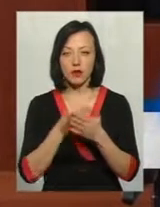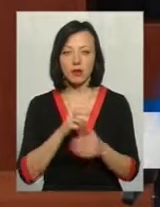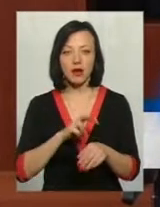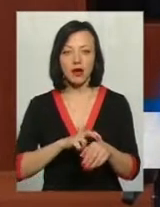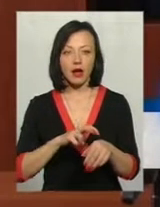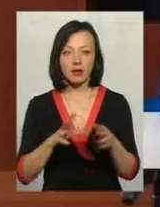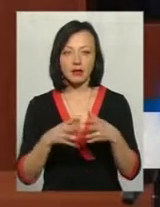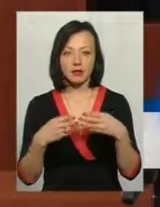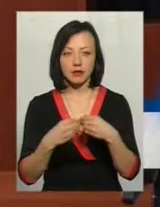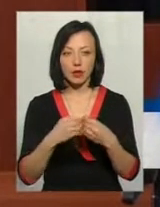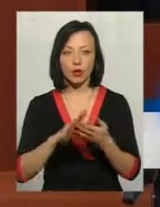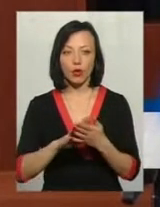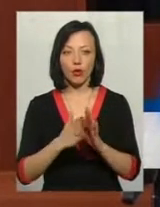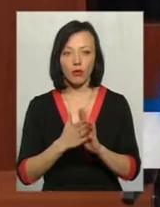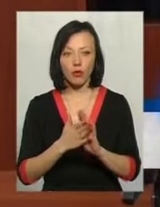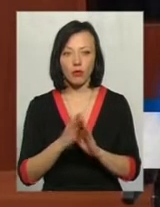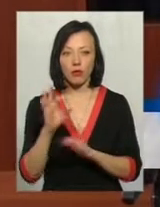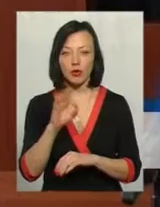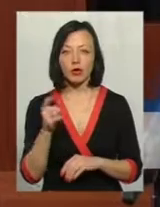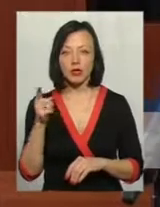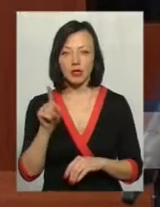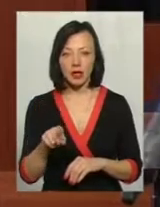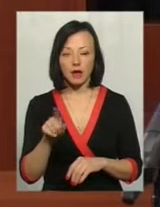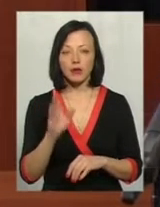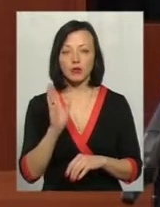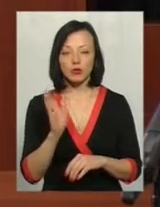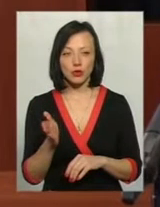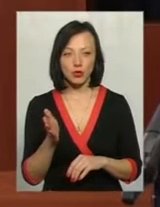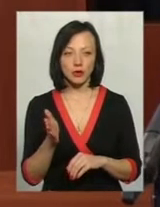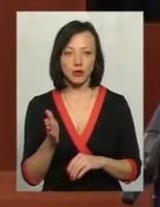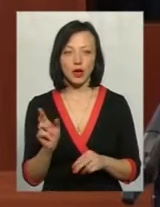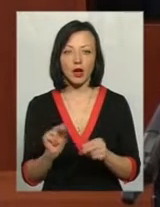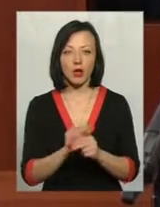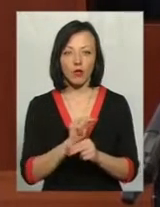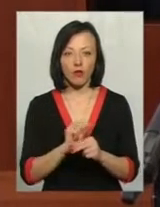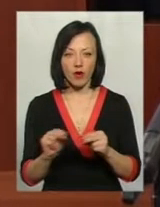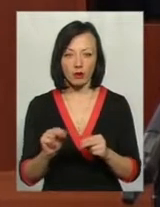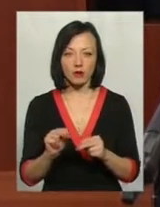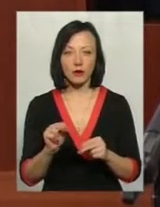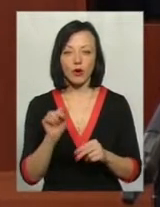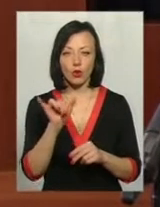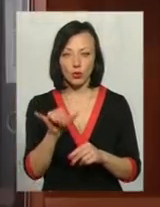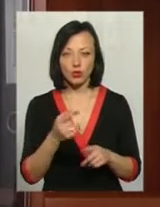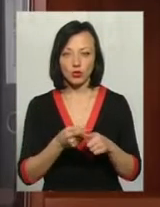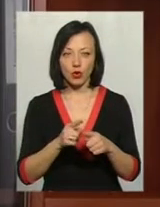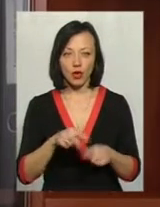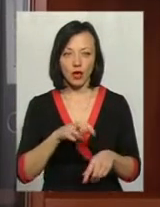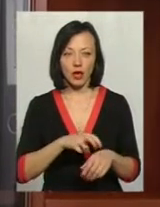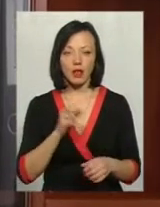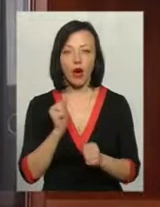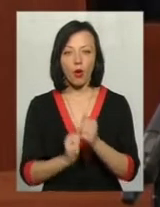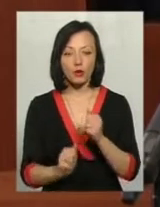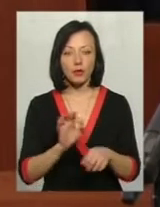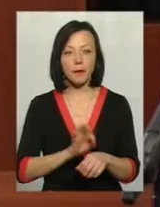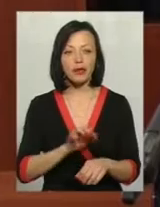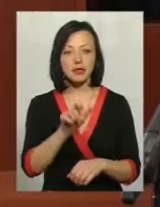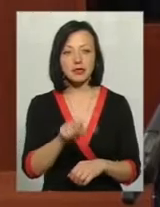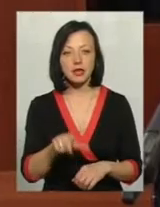сімейними договори про те, що вони саме будуть лікуватися у цього лікаря. На кожного